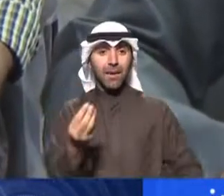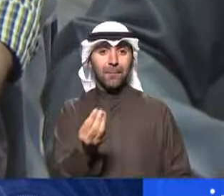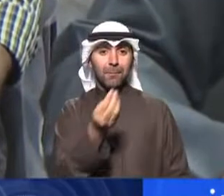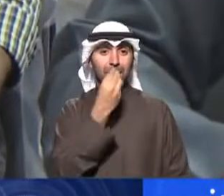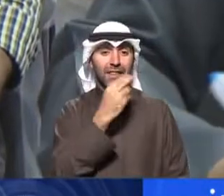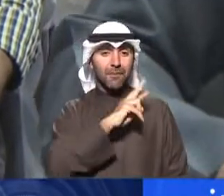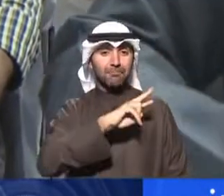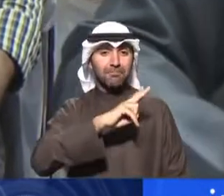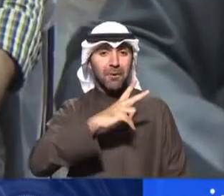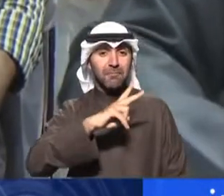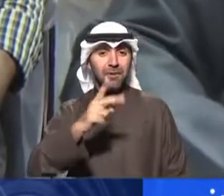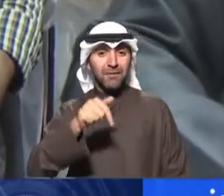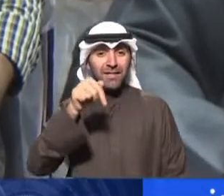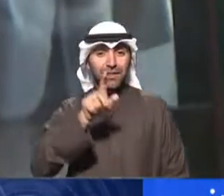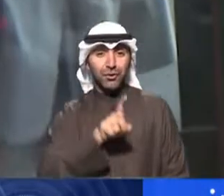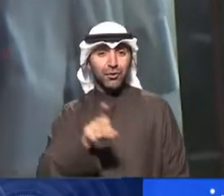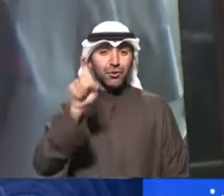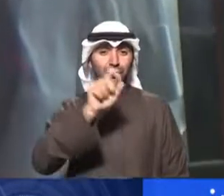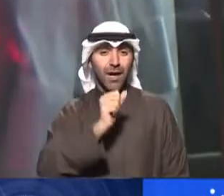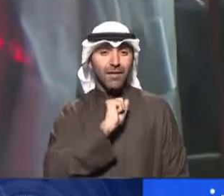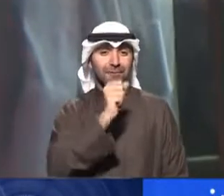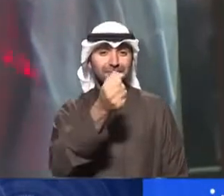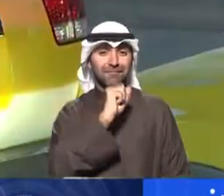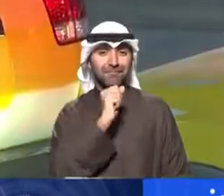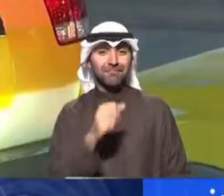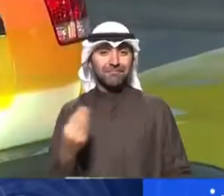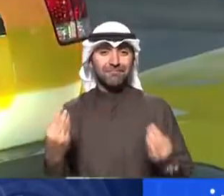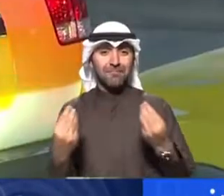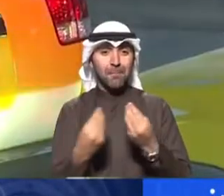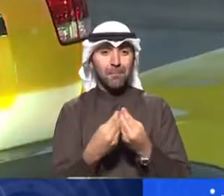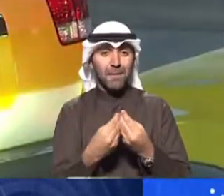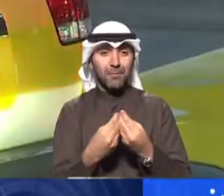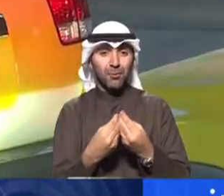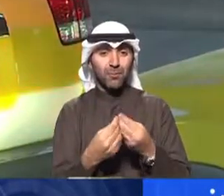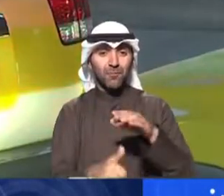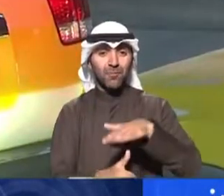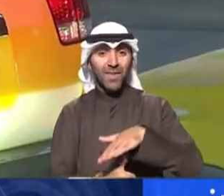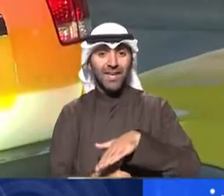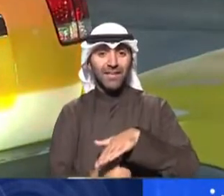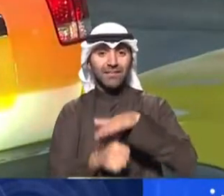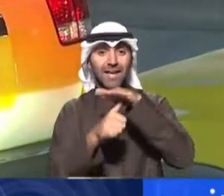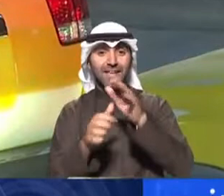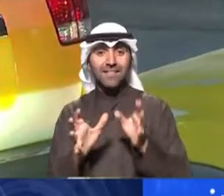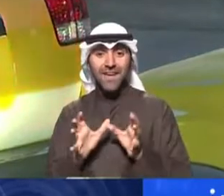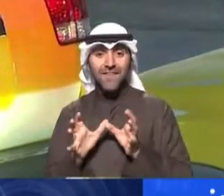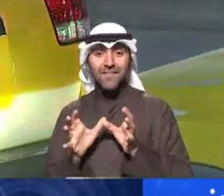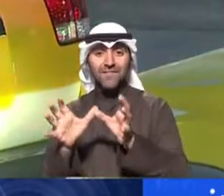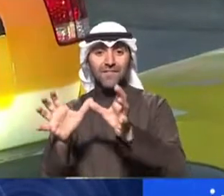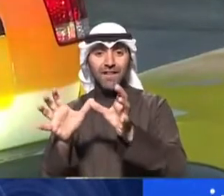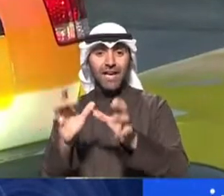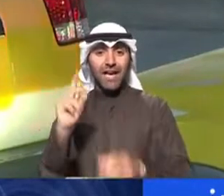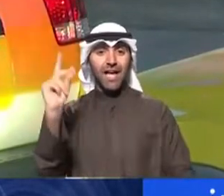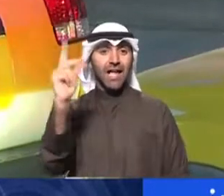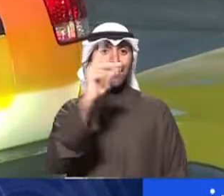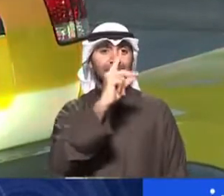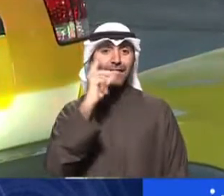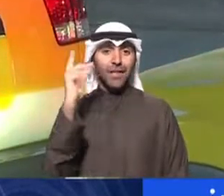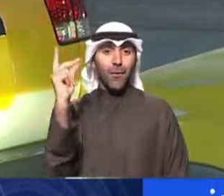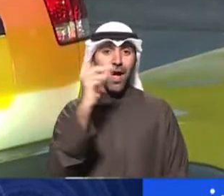هذه الأثناء السيد إبراهيم السبعان، رئيس فريق طوارئ بلدية